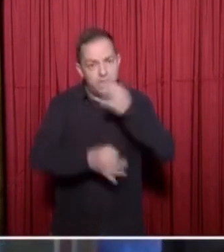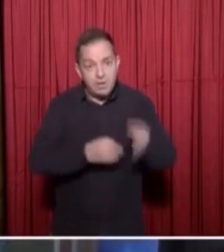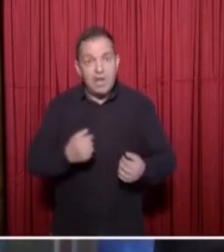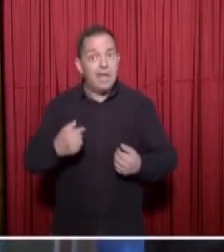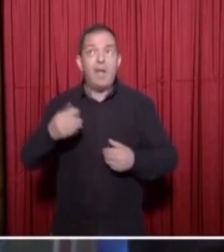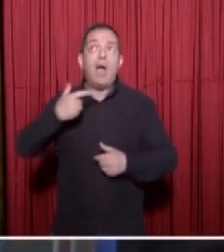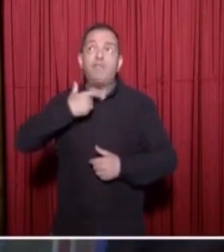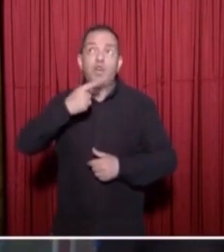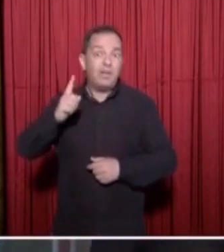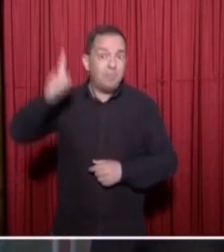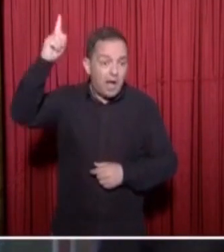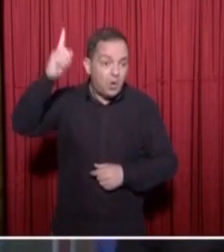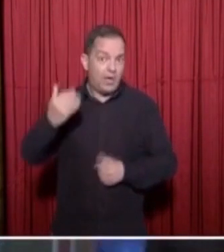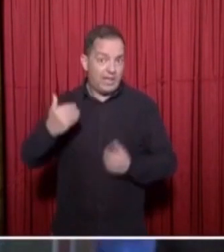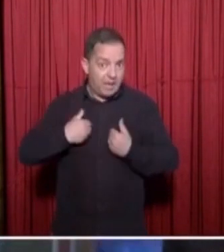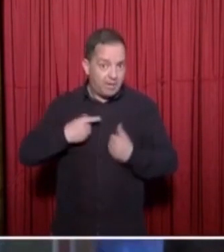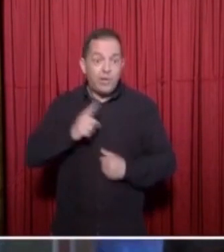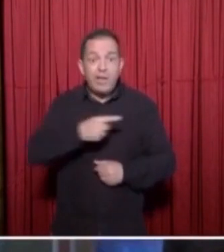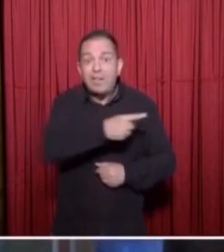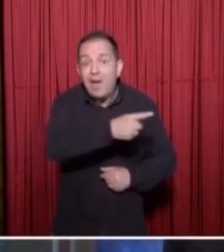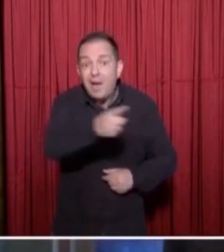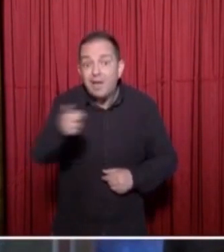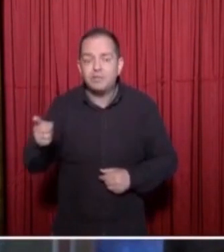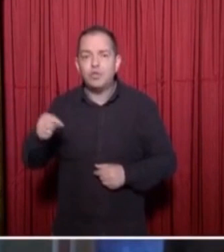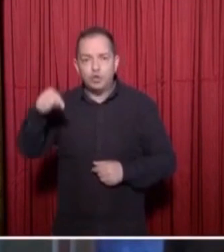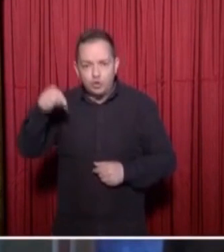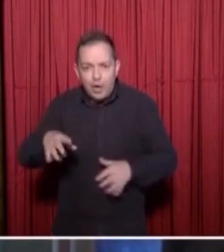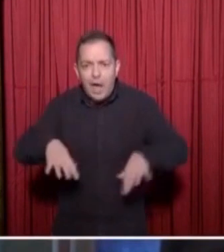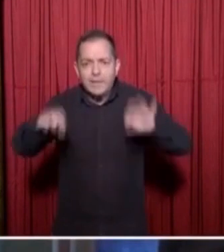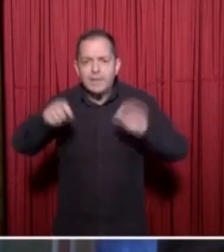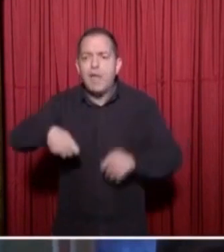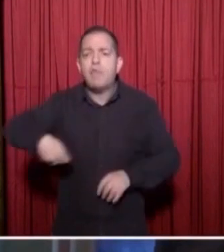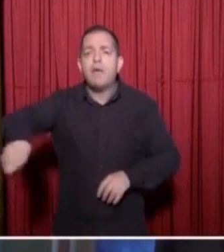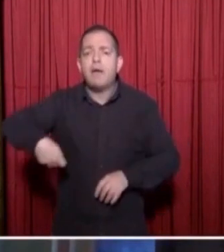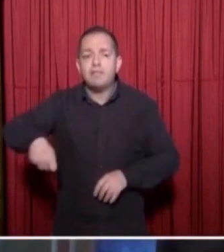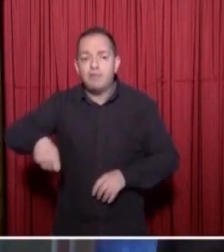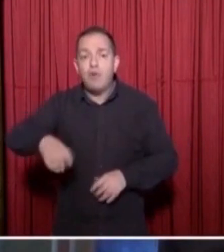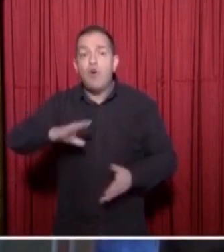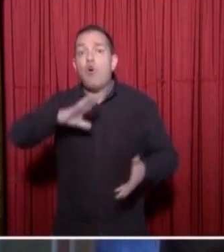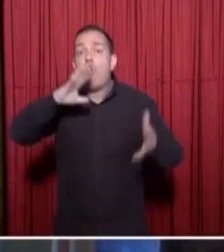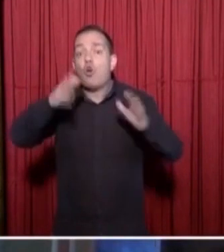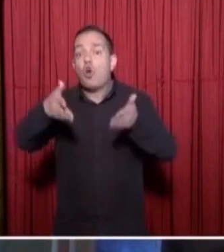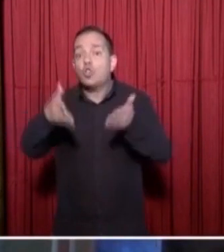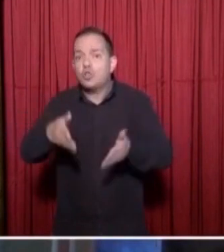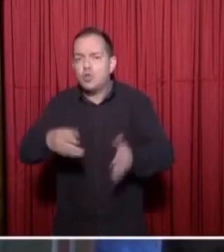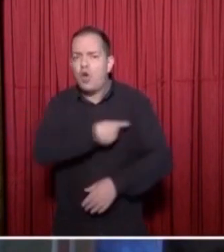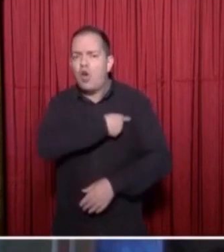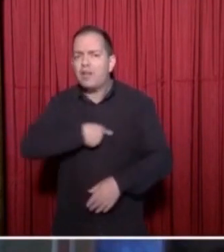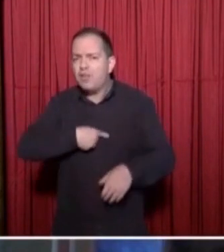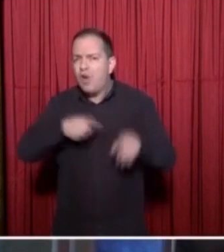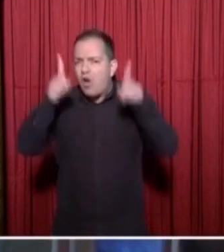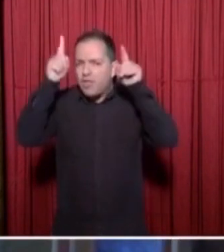εμέ αυτή η φωνή γέγονε, αλλά δί μας, νυν κρίσις εστί του κόσμου τούτου, νυν ο άρχον